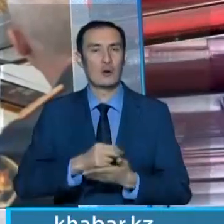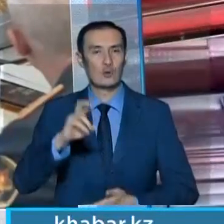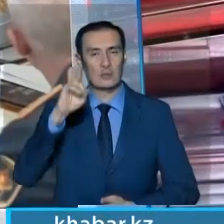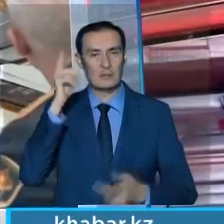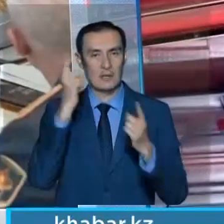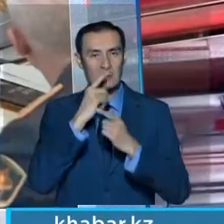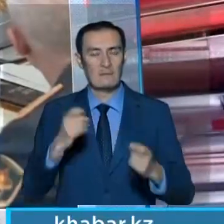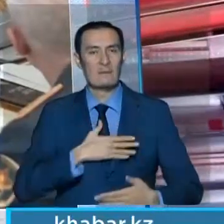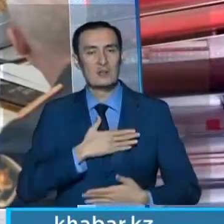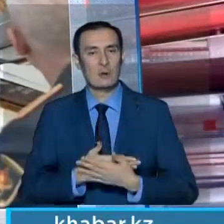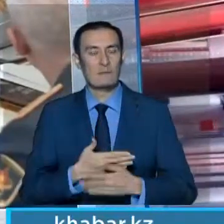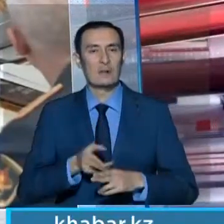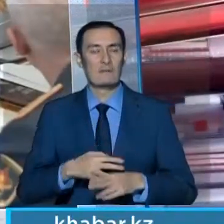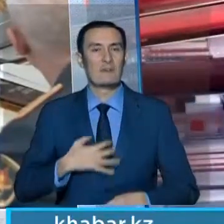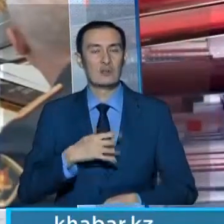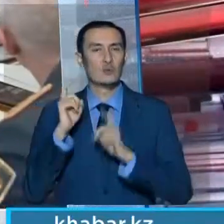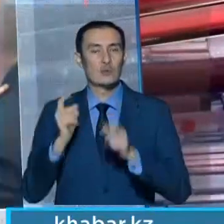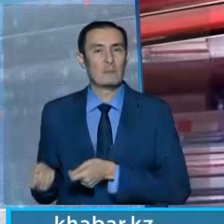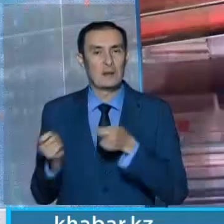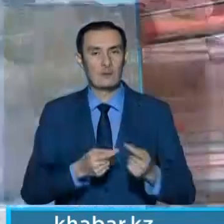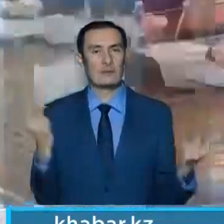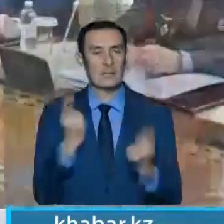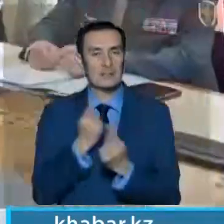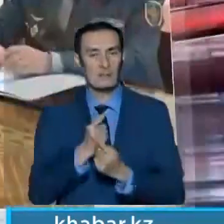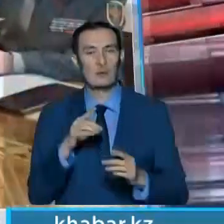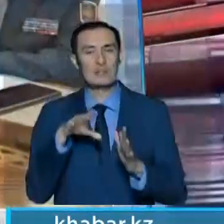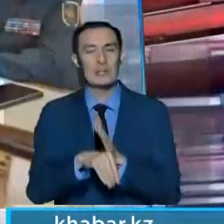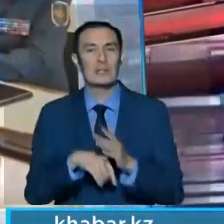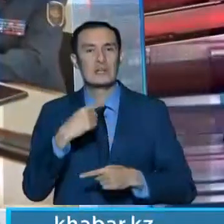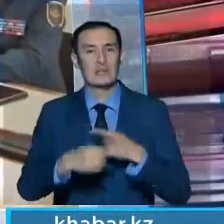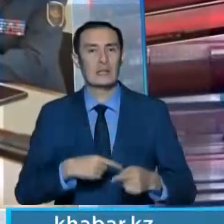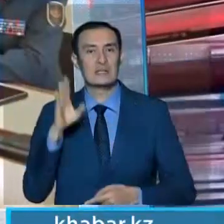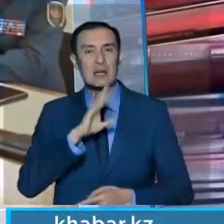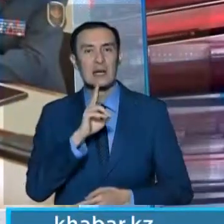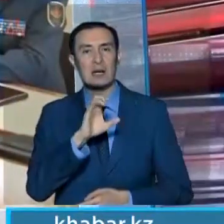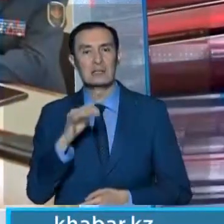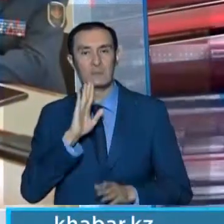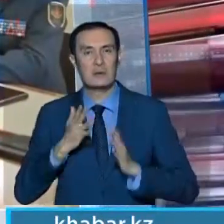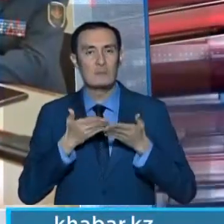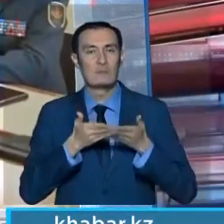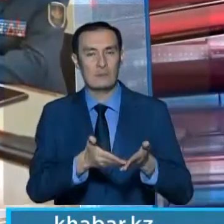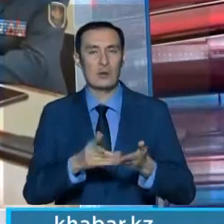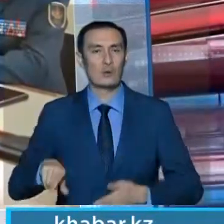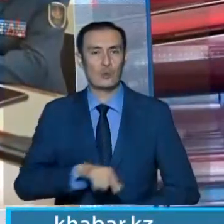отметил высокую актуальность развития транзитных грузоперевозок, в том числе по транскаспийскому международному транспортному